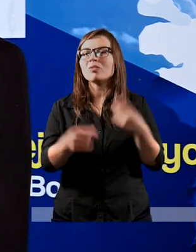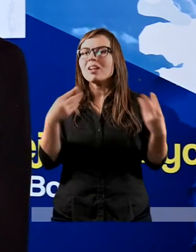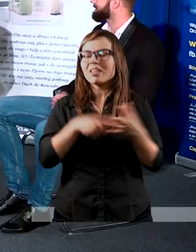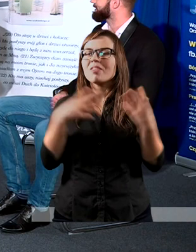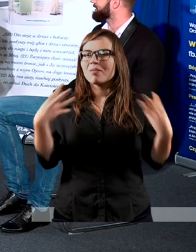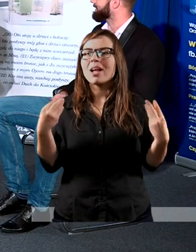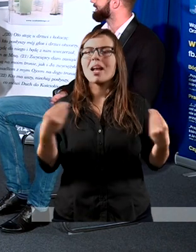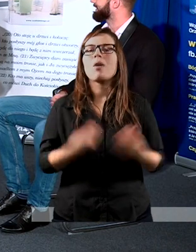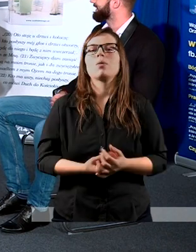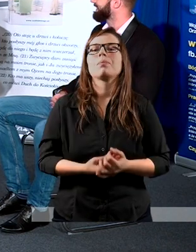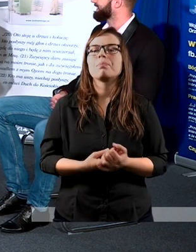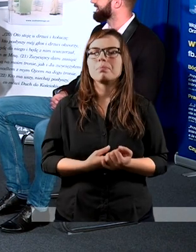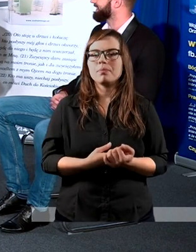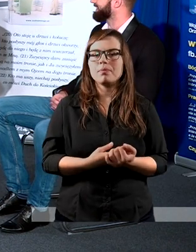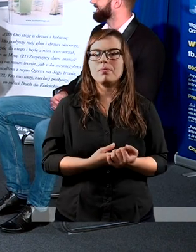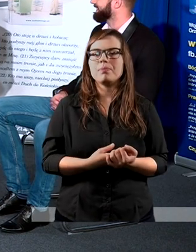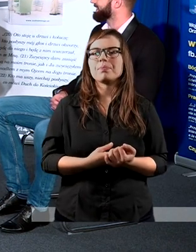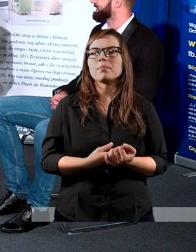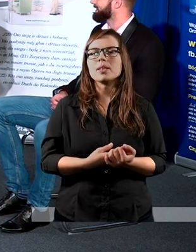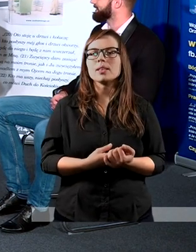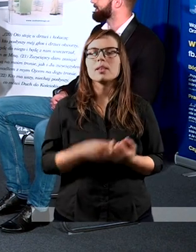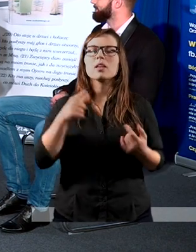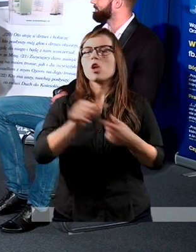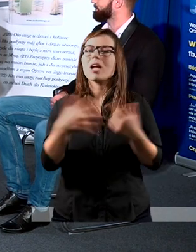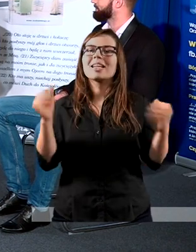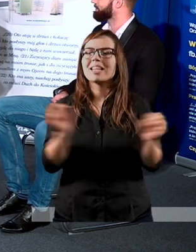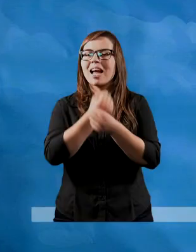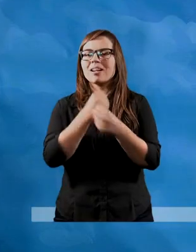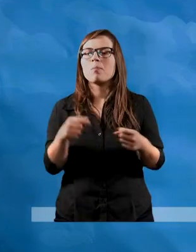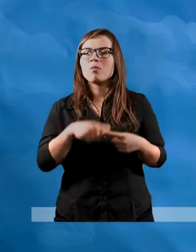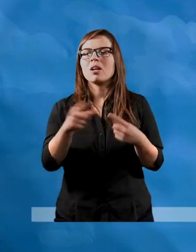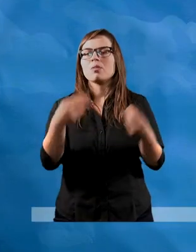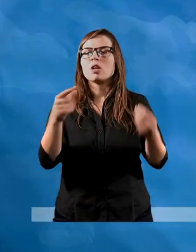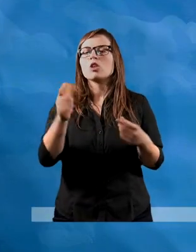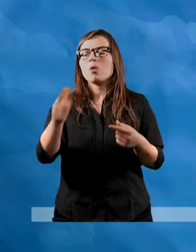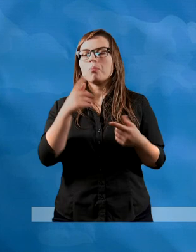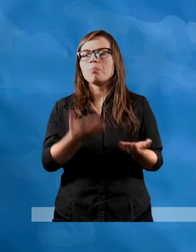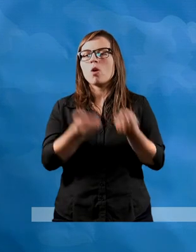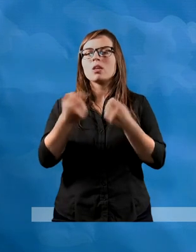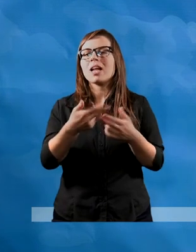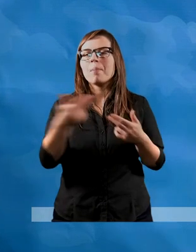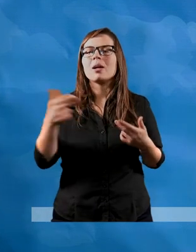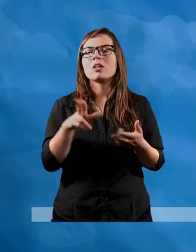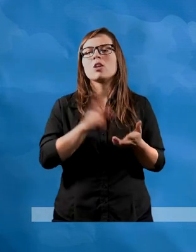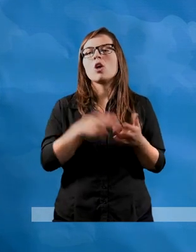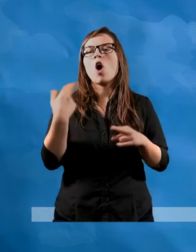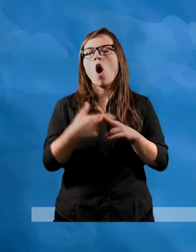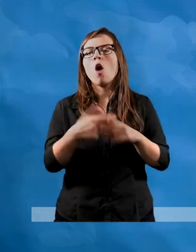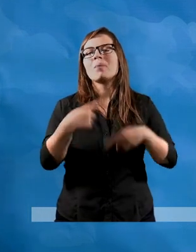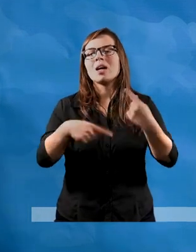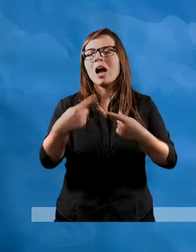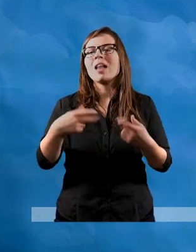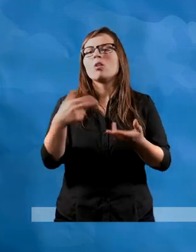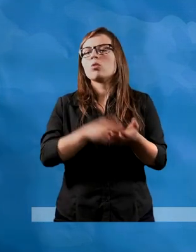nie ma Jezusa z nami. Przecież taka dosyć niesamowita, właśnie podniosłeś temat chociażby chorób genetycznych,